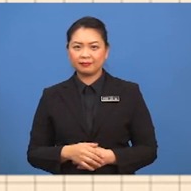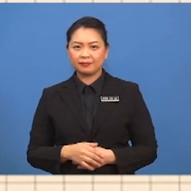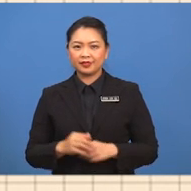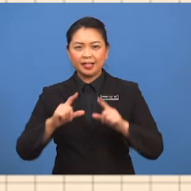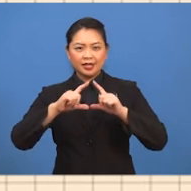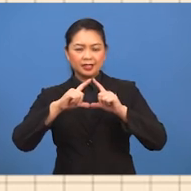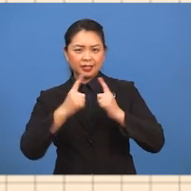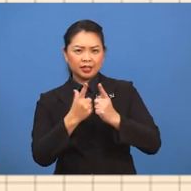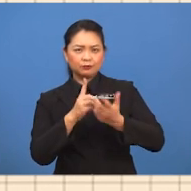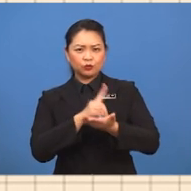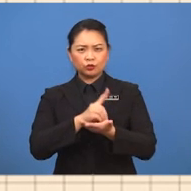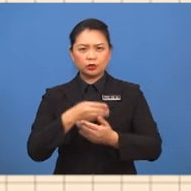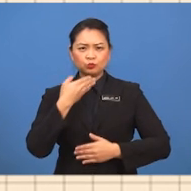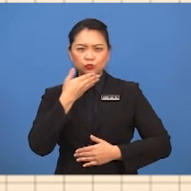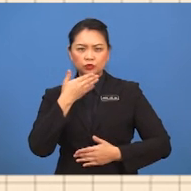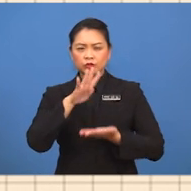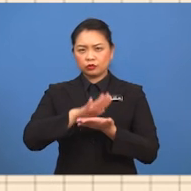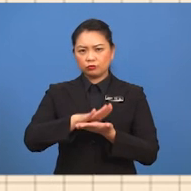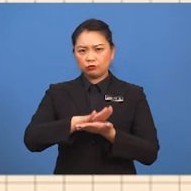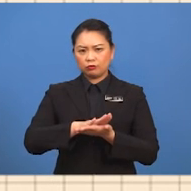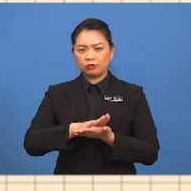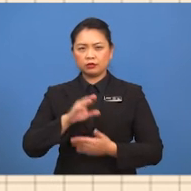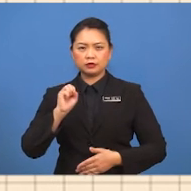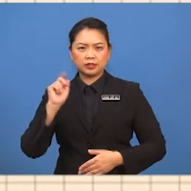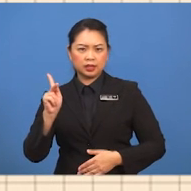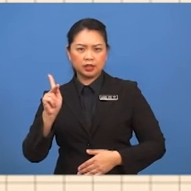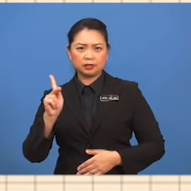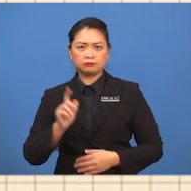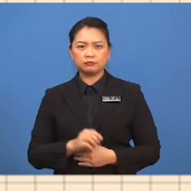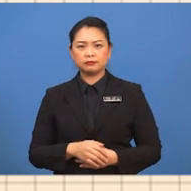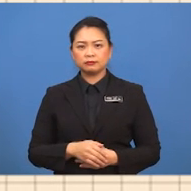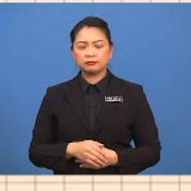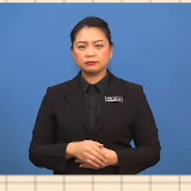Kelab Doktor Muda Sekolah Kebangsaan Sri Jeluk